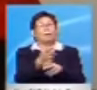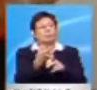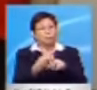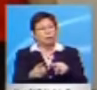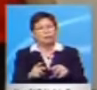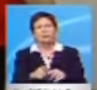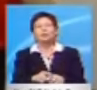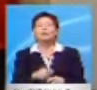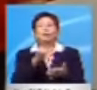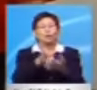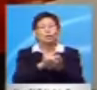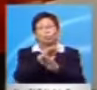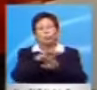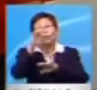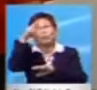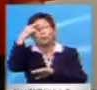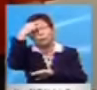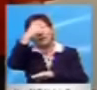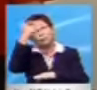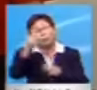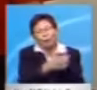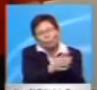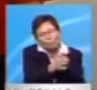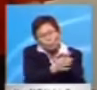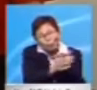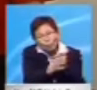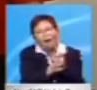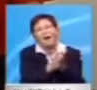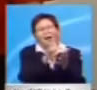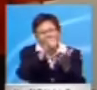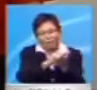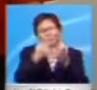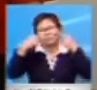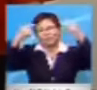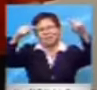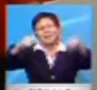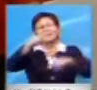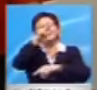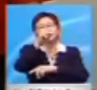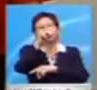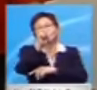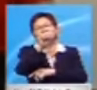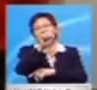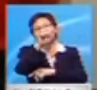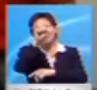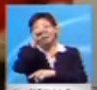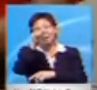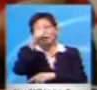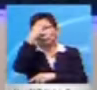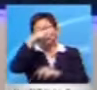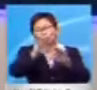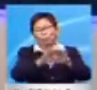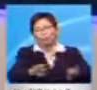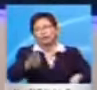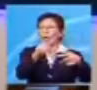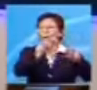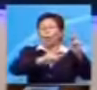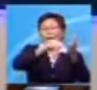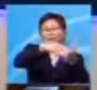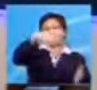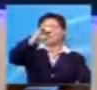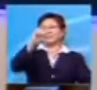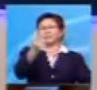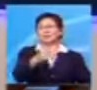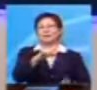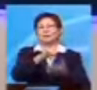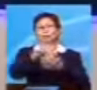itu Bu naz untuk berita RTM